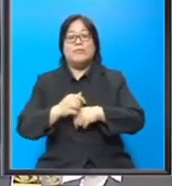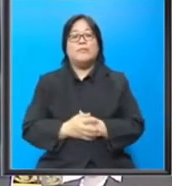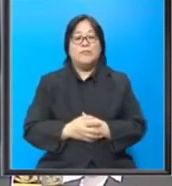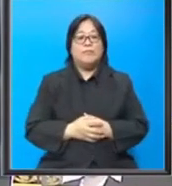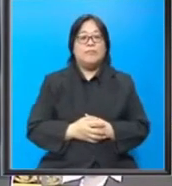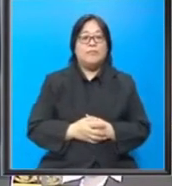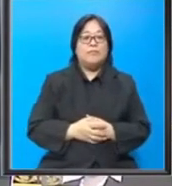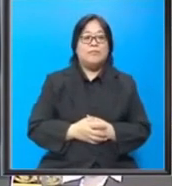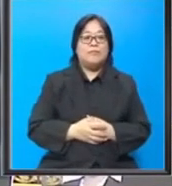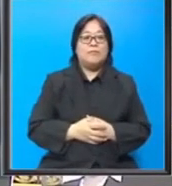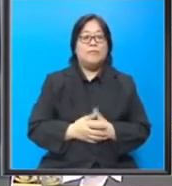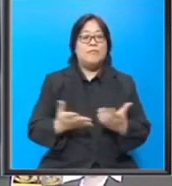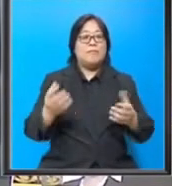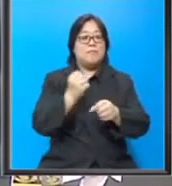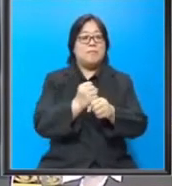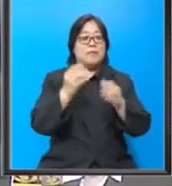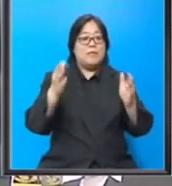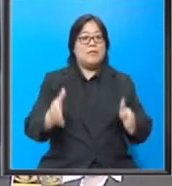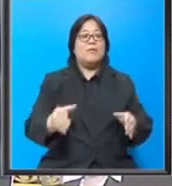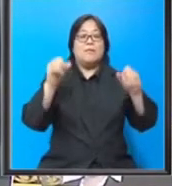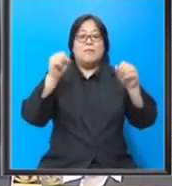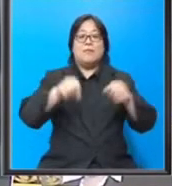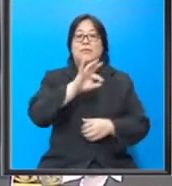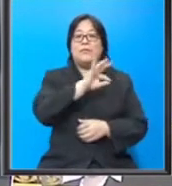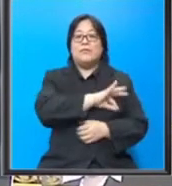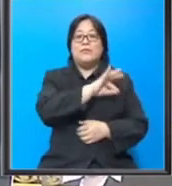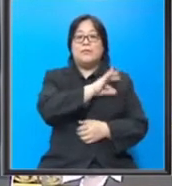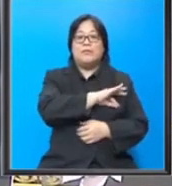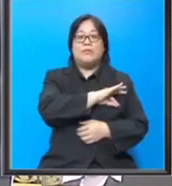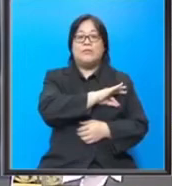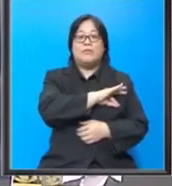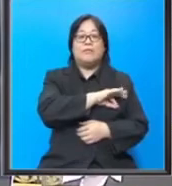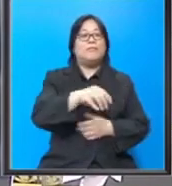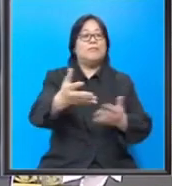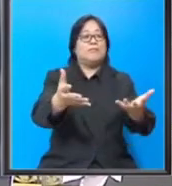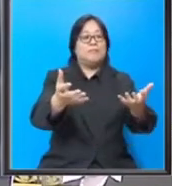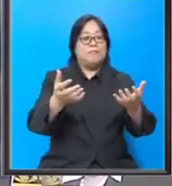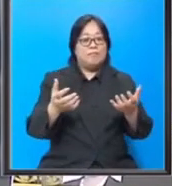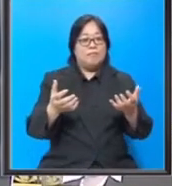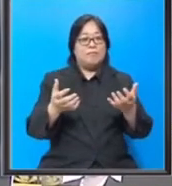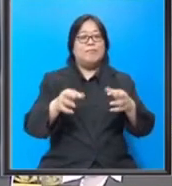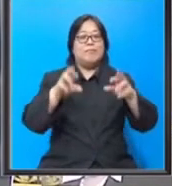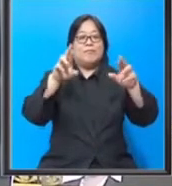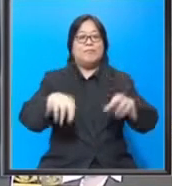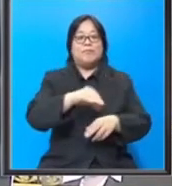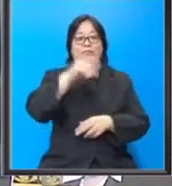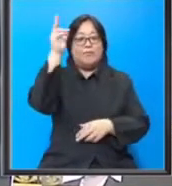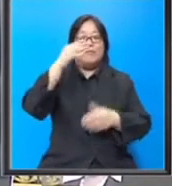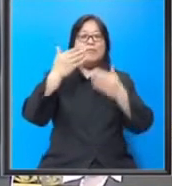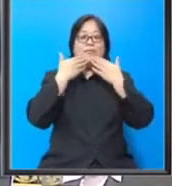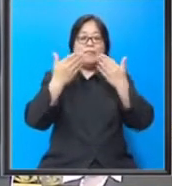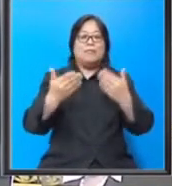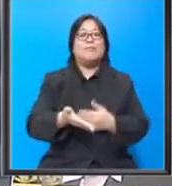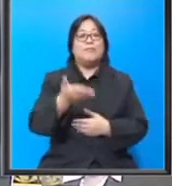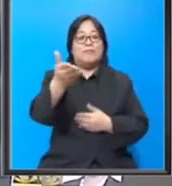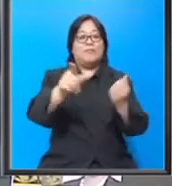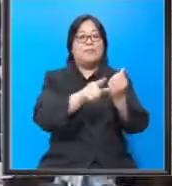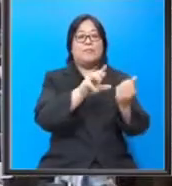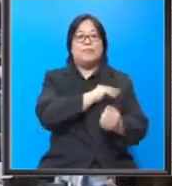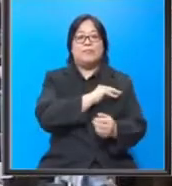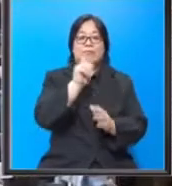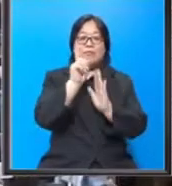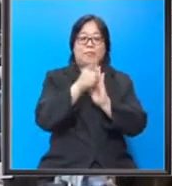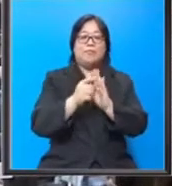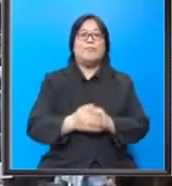Supaya apa pekerja-pekerja dapat manfaat yang diinginkan oleh rakyat dan kerajaan termasuk keyakinan